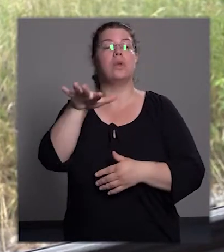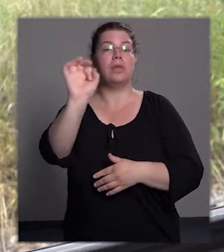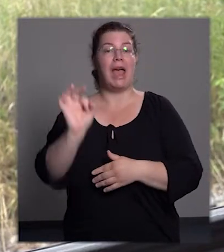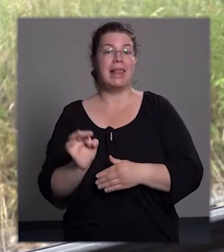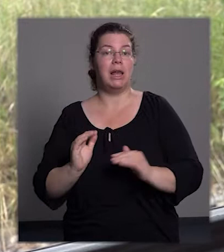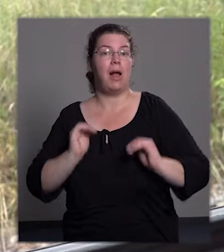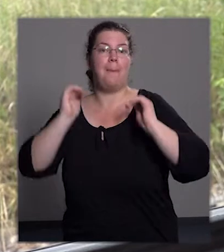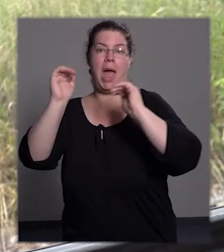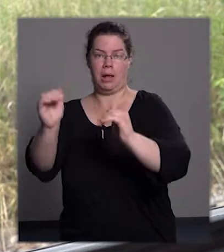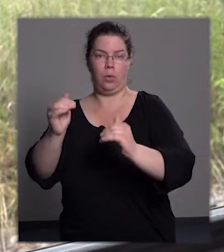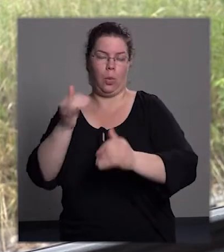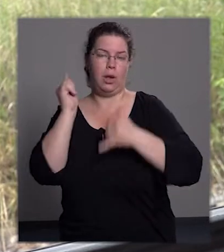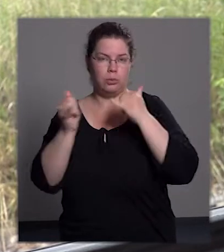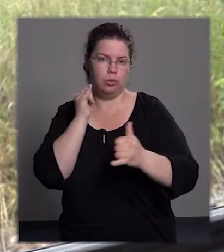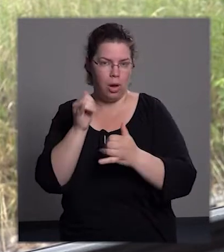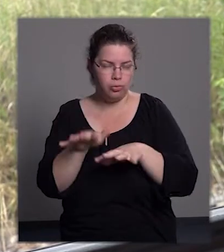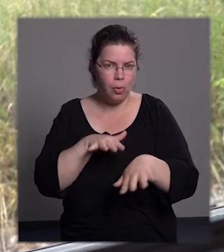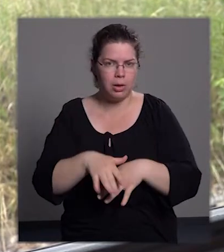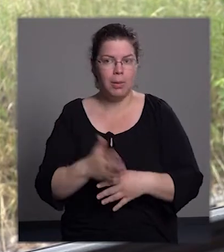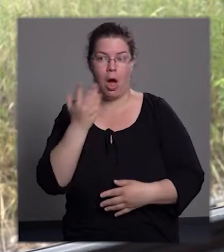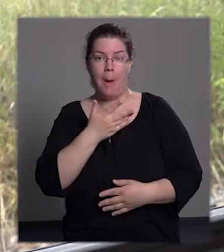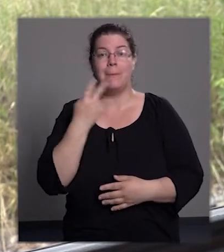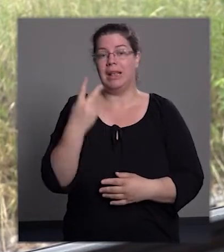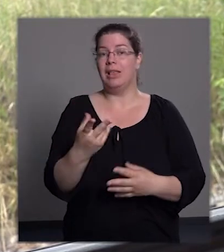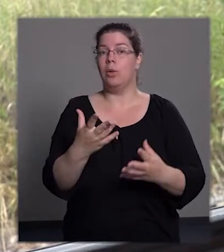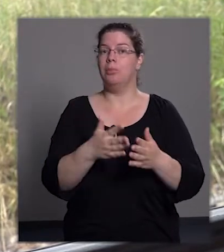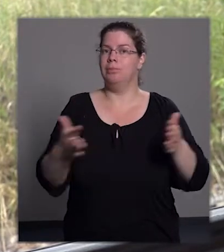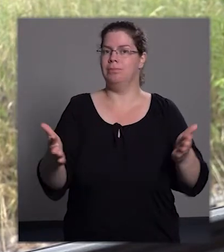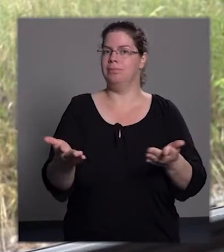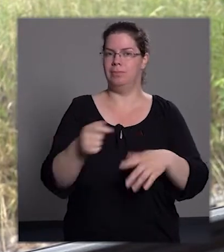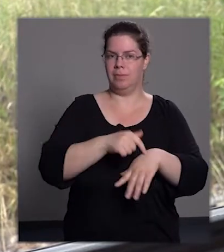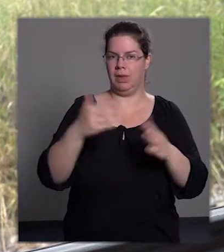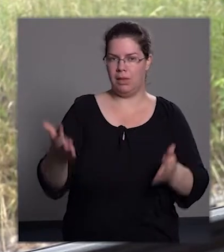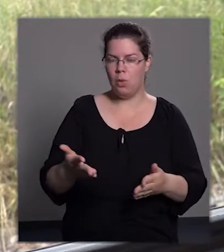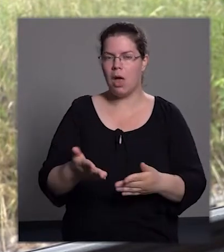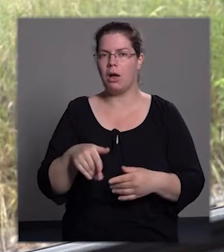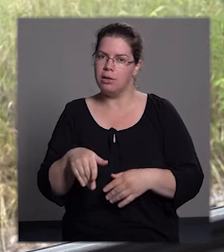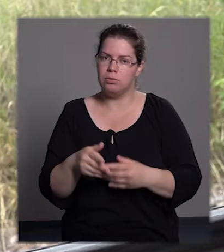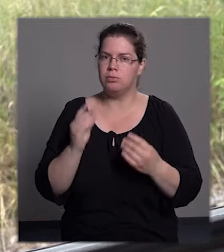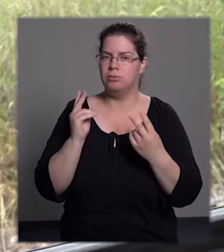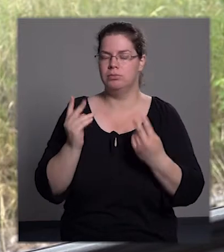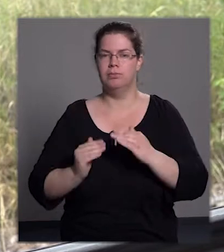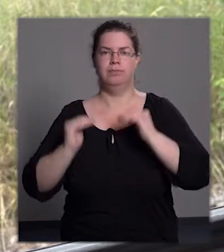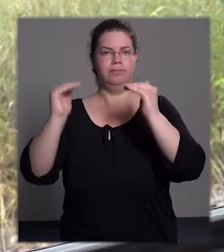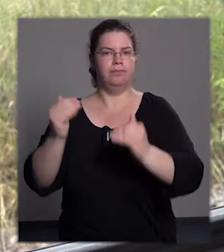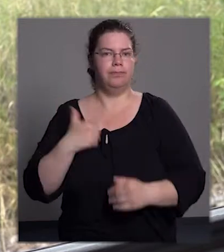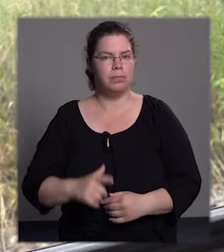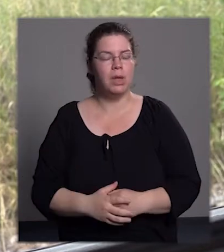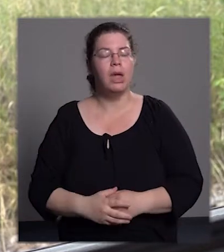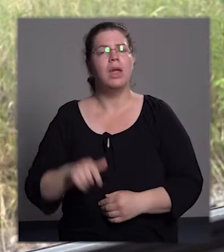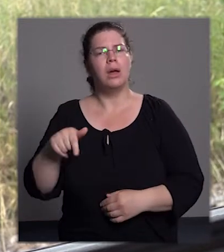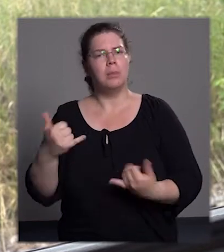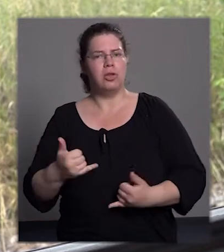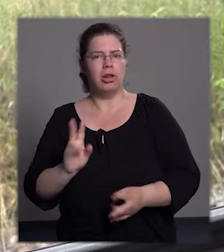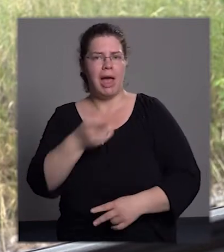ami ha azt nézzük, hogy ez mekkora időszakot érint, ez nagyon jelentős volt. És ma is azt lehet mondani, hogy ugyan